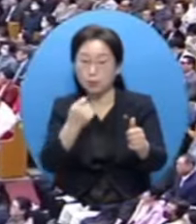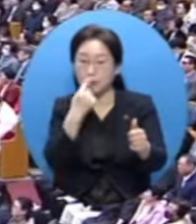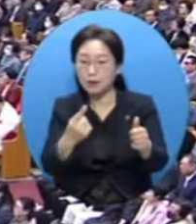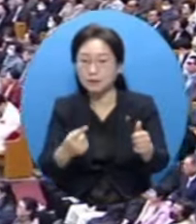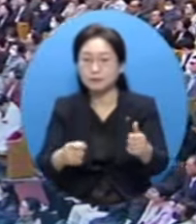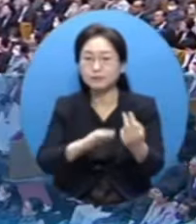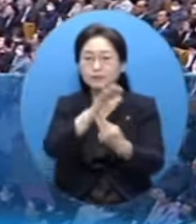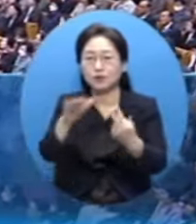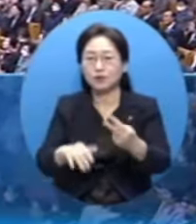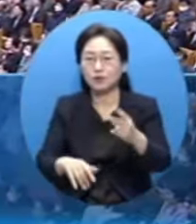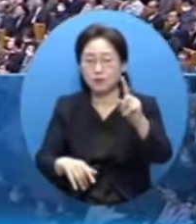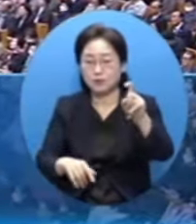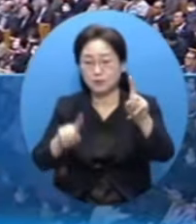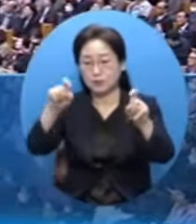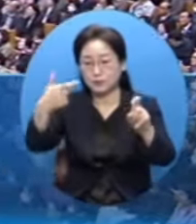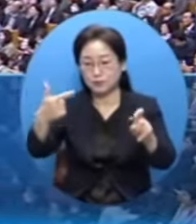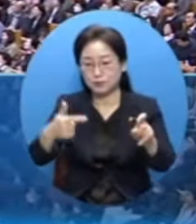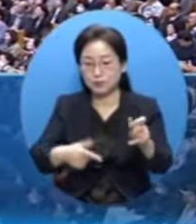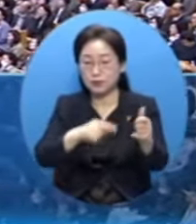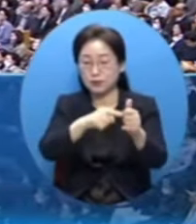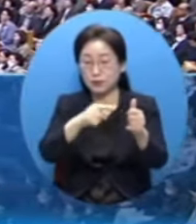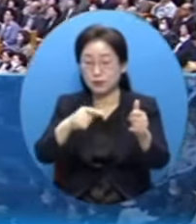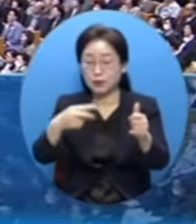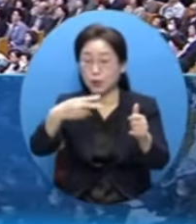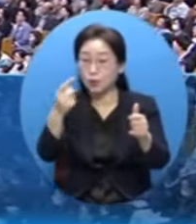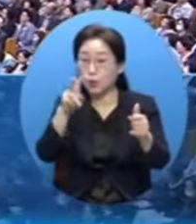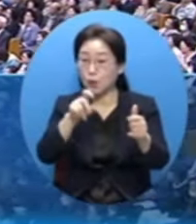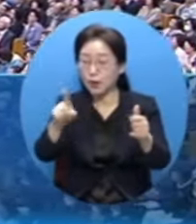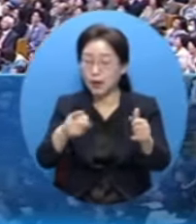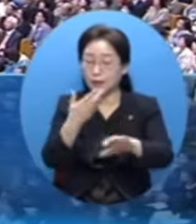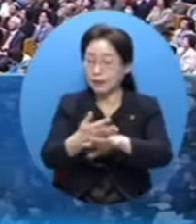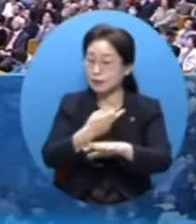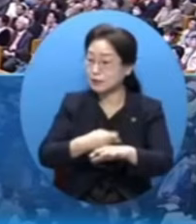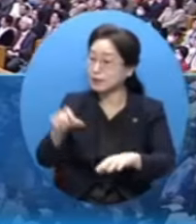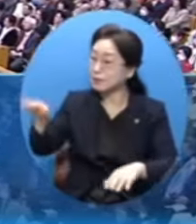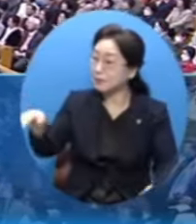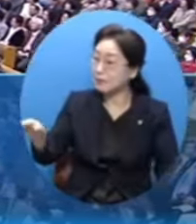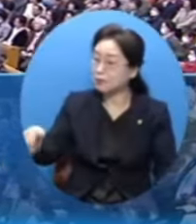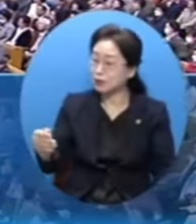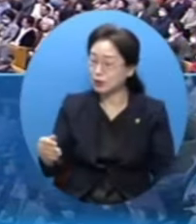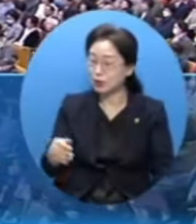요한복음 11장 10절에 디두모라고도 하는 도마가 다른 자들에게 말하되 우리도 주와 함께